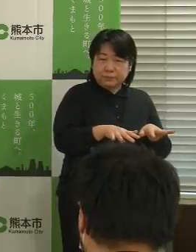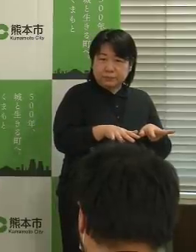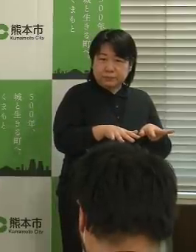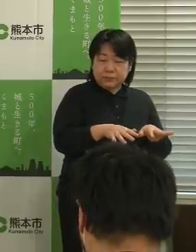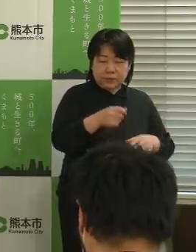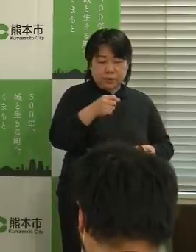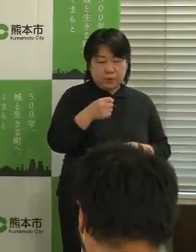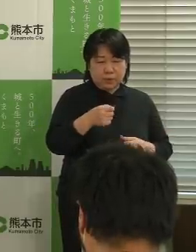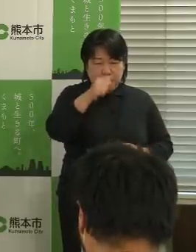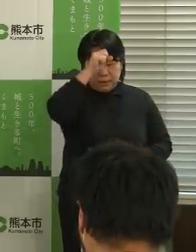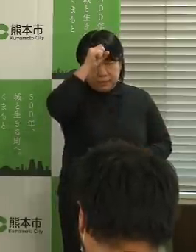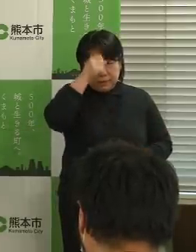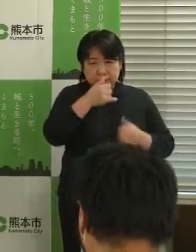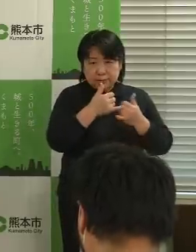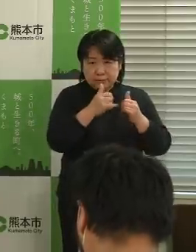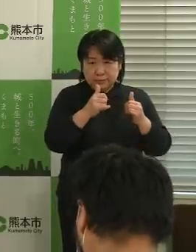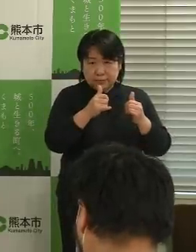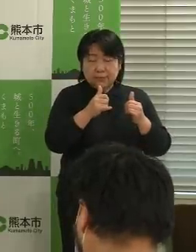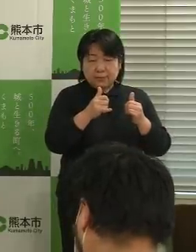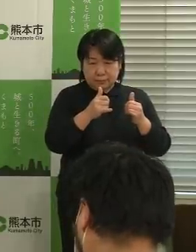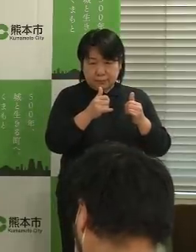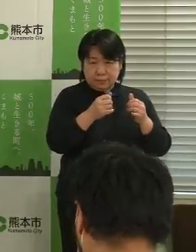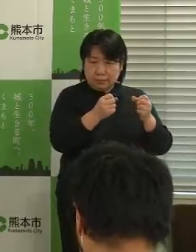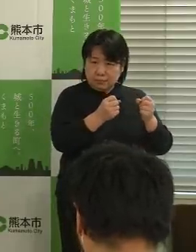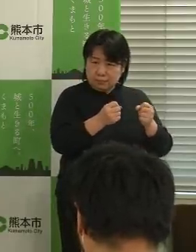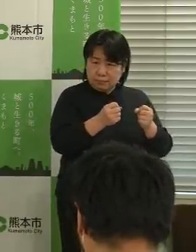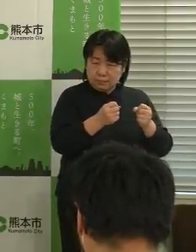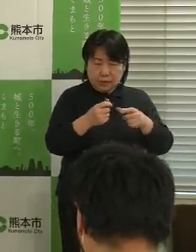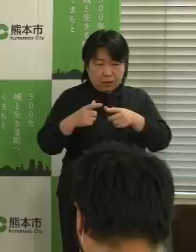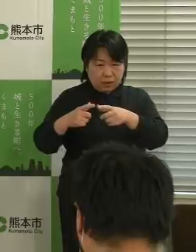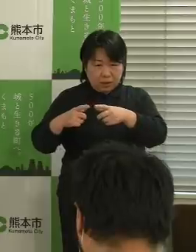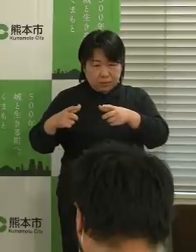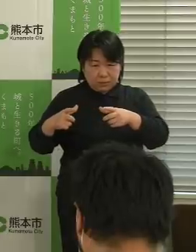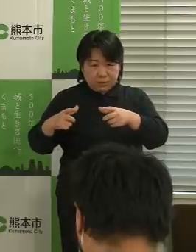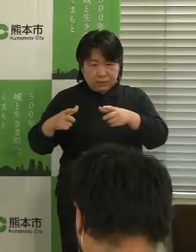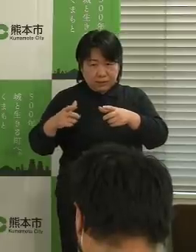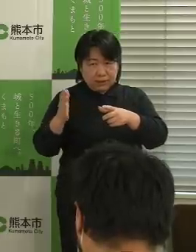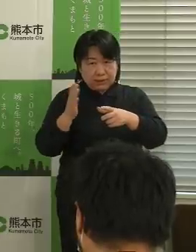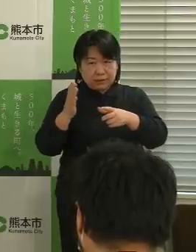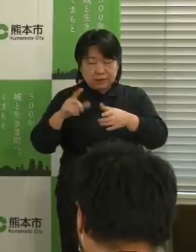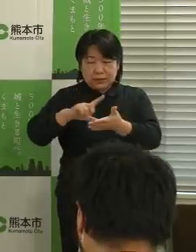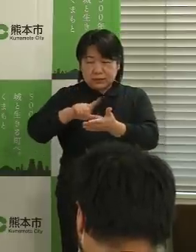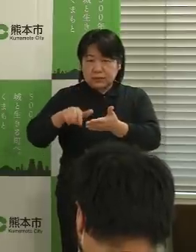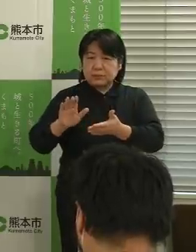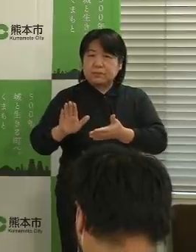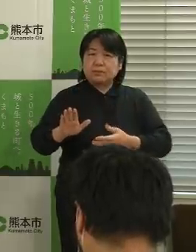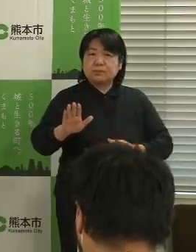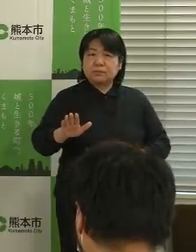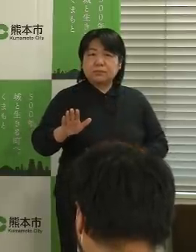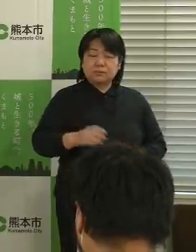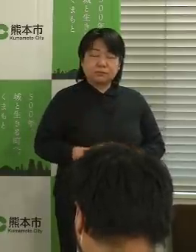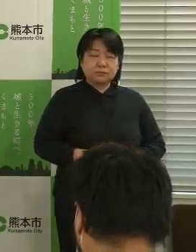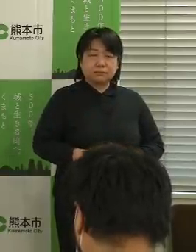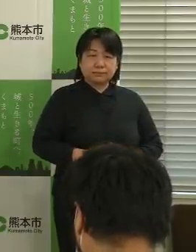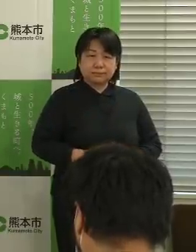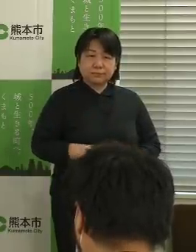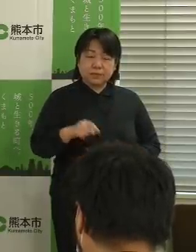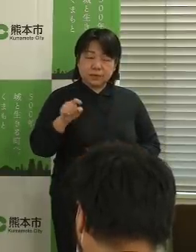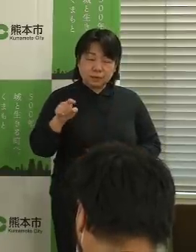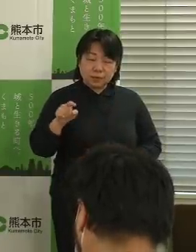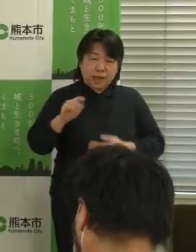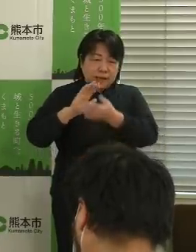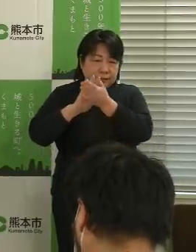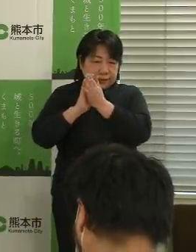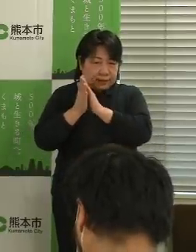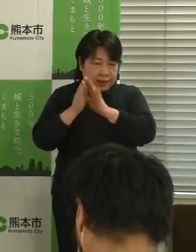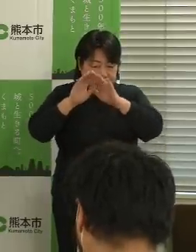患者さんのですね、確認が、それほど増えてない地域もございますので、そこは県